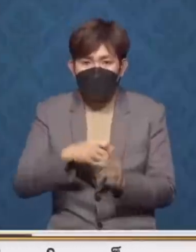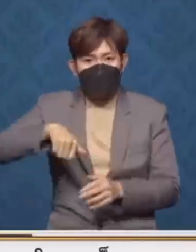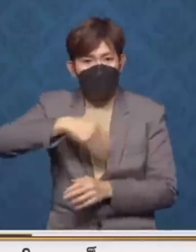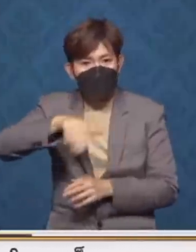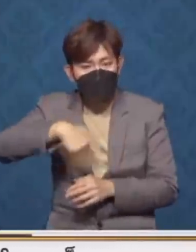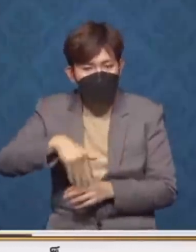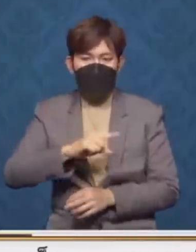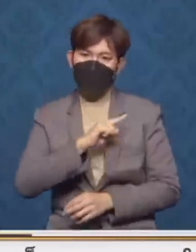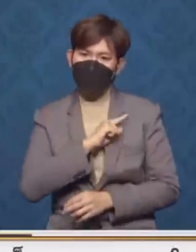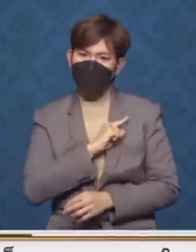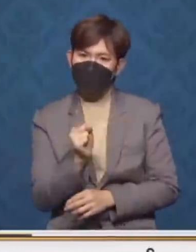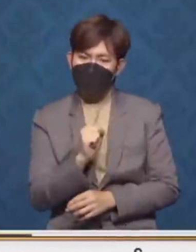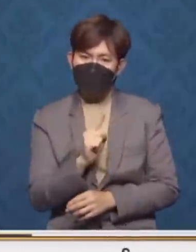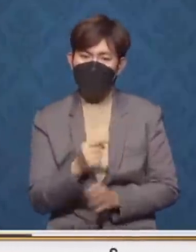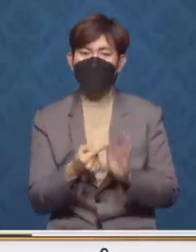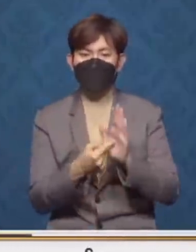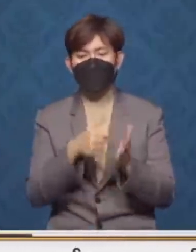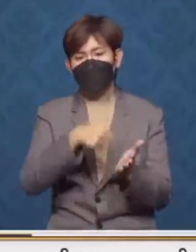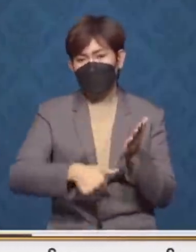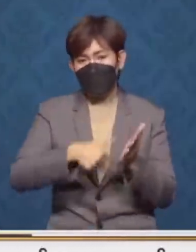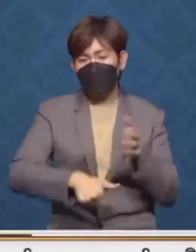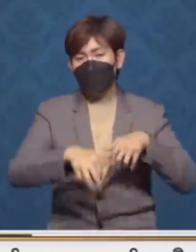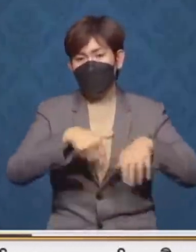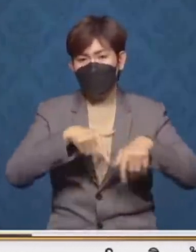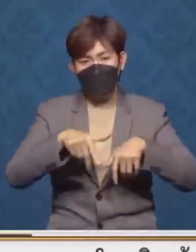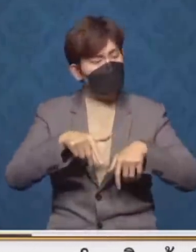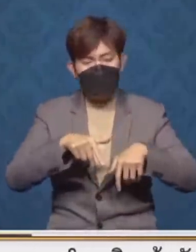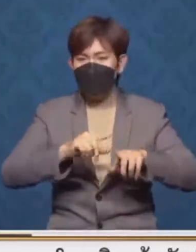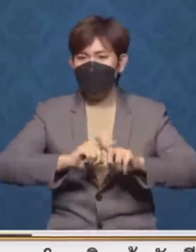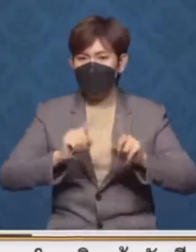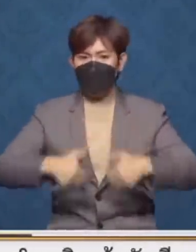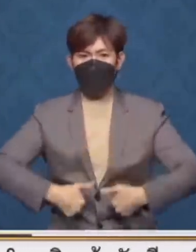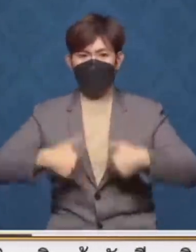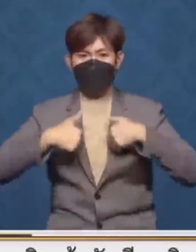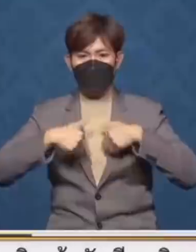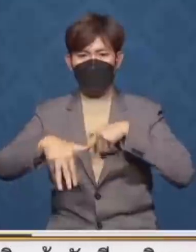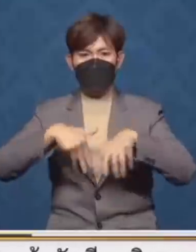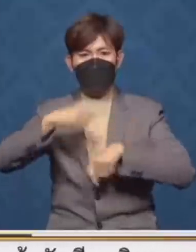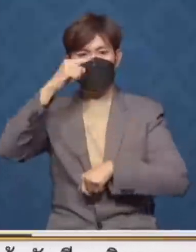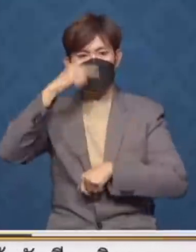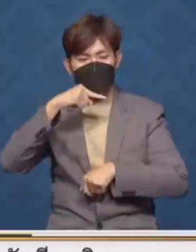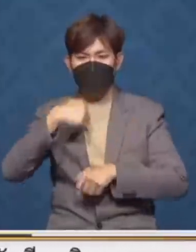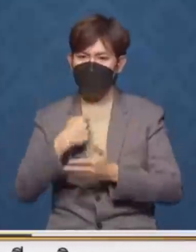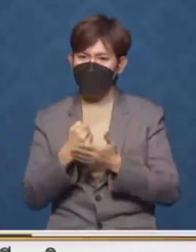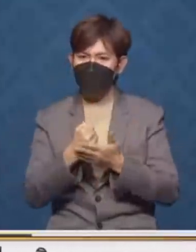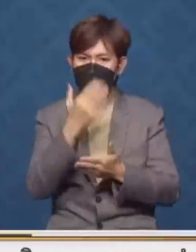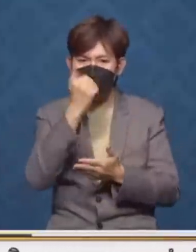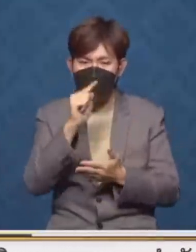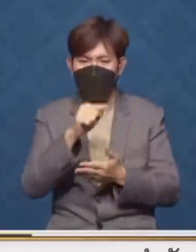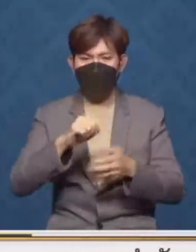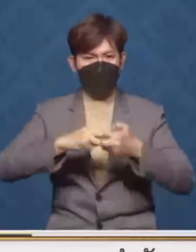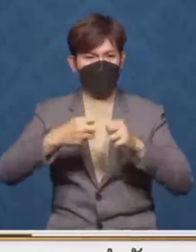ไม่ใช่เพียงแค่ภาษีของพี่น้องประชาชนแต่มันแรกด้วยชีวิตคนไทยที่ต้องสังเวยให้กับผู้นำที่